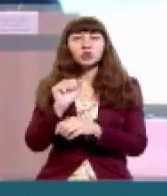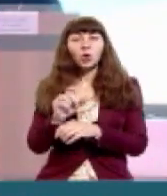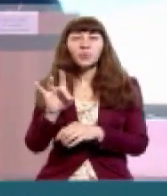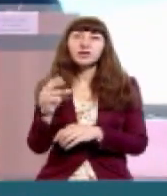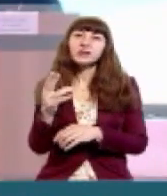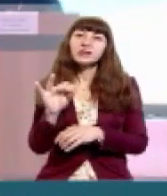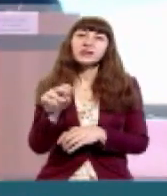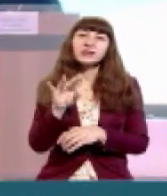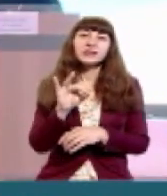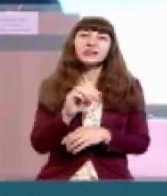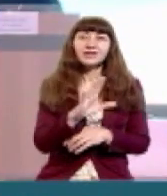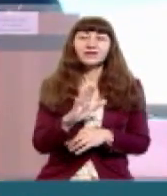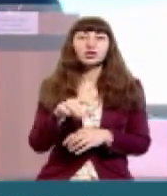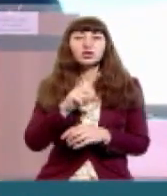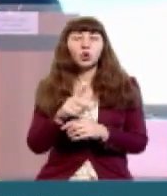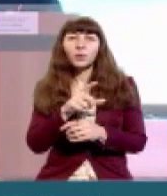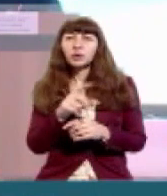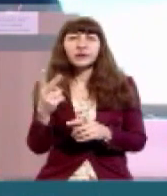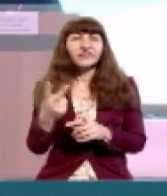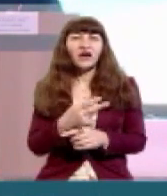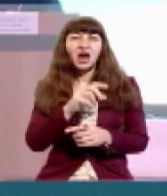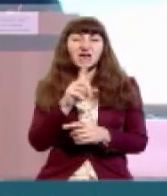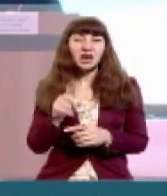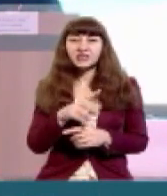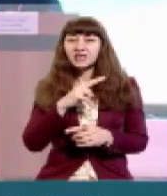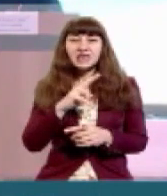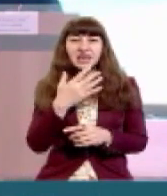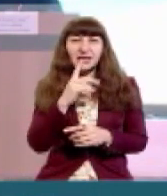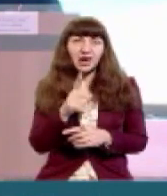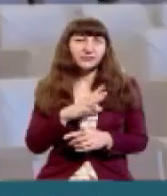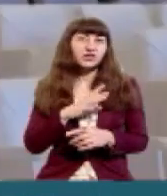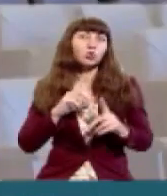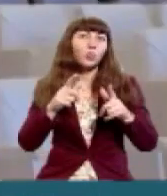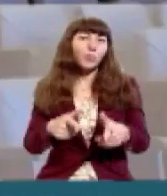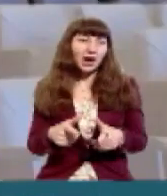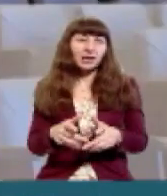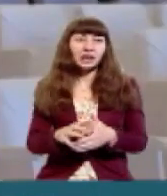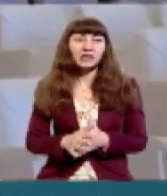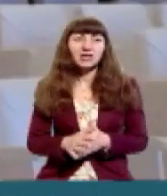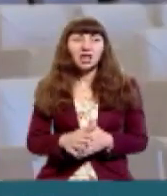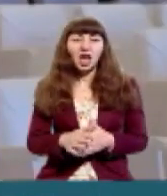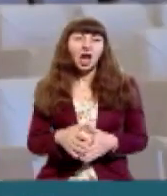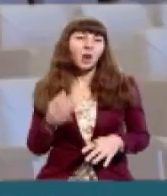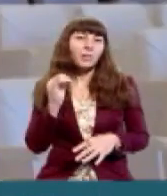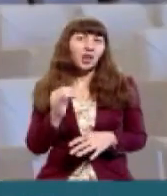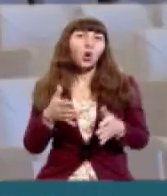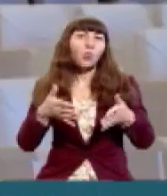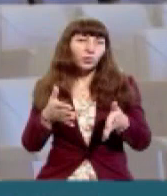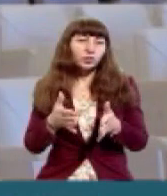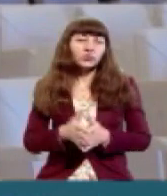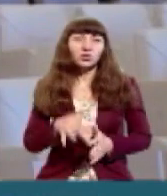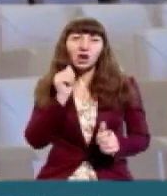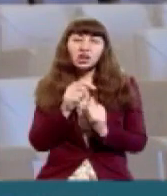түрде «Стоп рецидив» акциясы өткізілуде. Прокуратура қызметкерлері пробация қатысушыларына өмір соттылықпен аяқталмайтынын түсіндіреді.